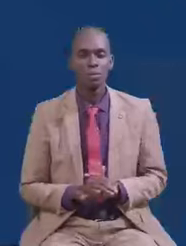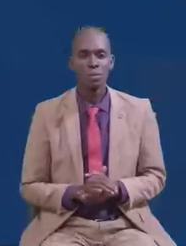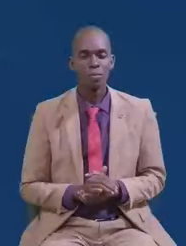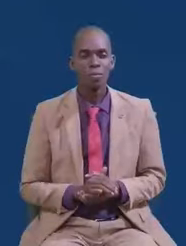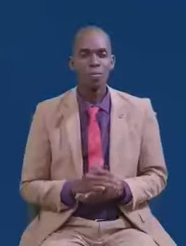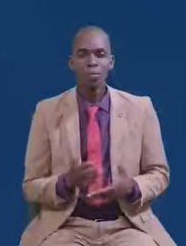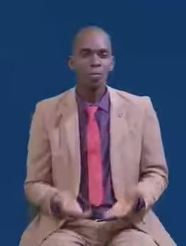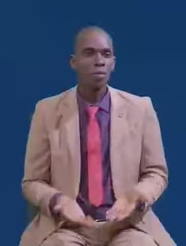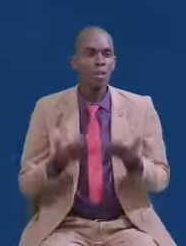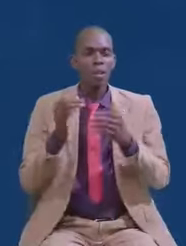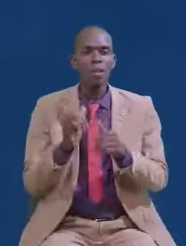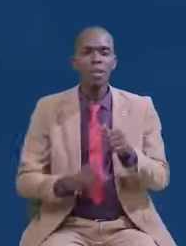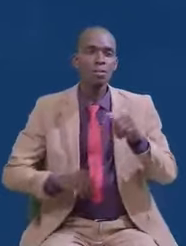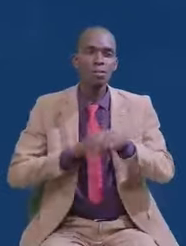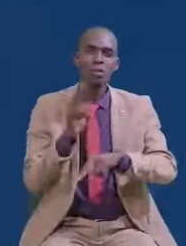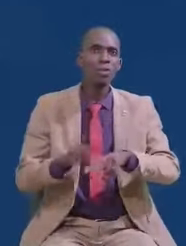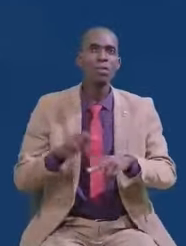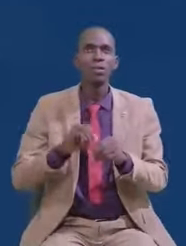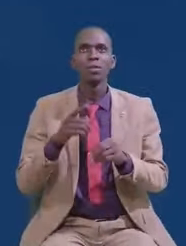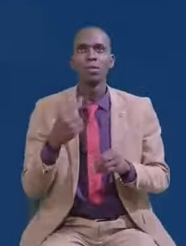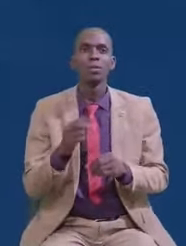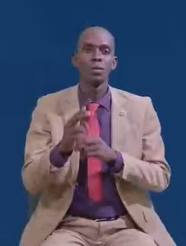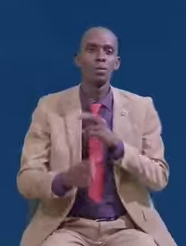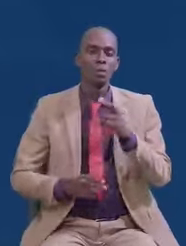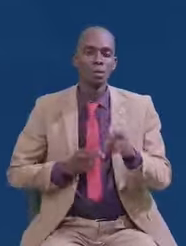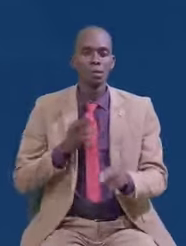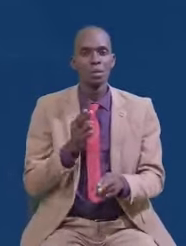Il soutient toutes les nations du monde.